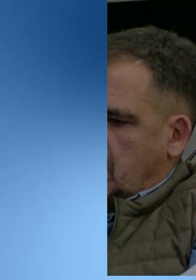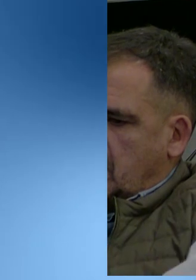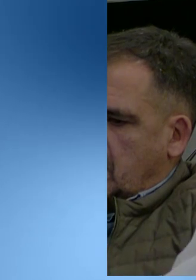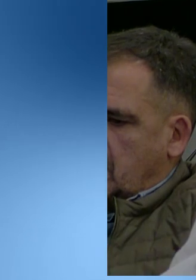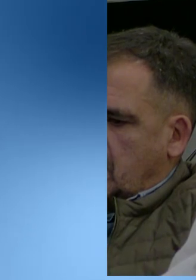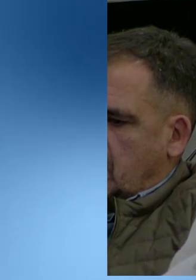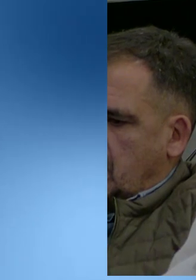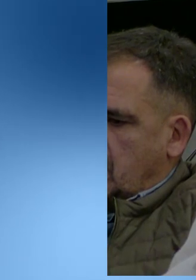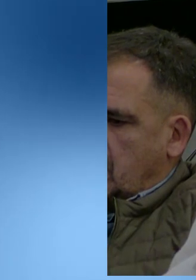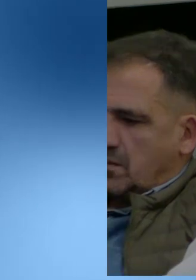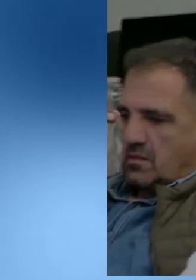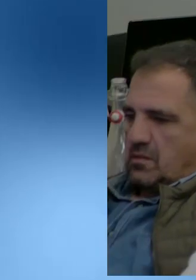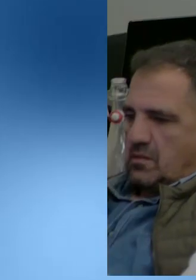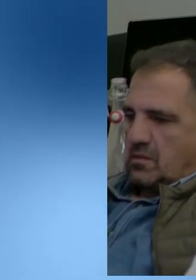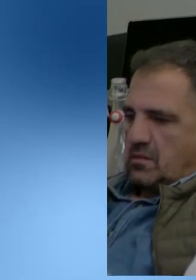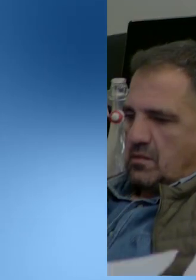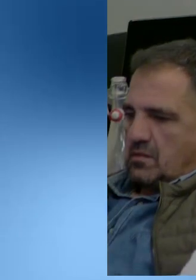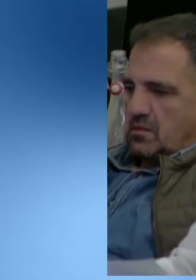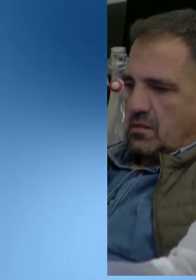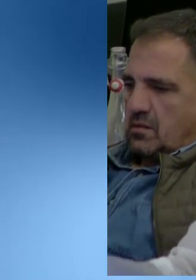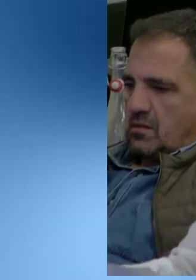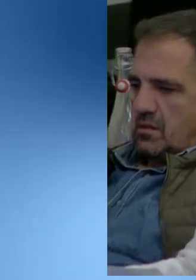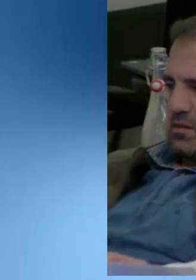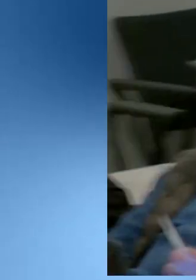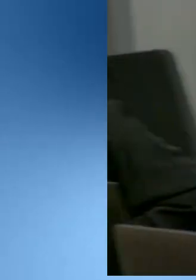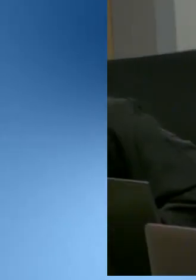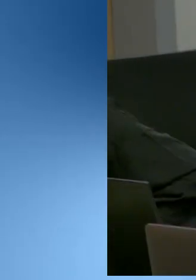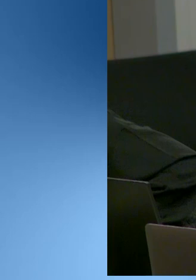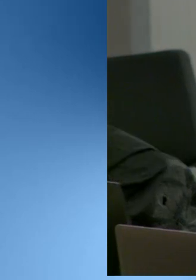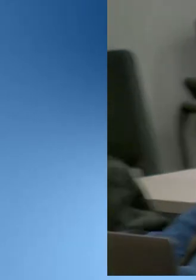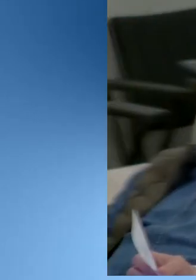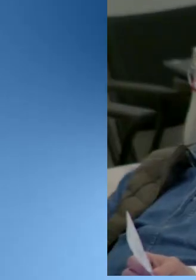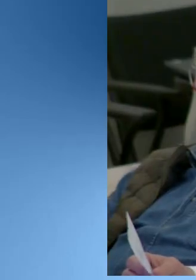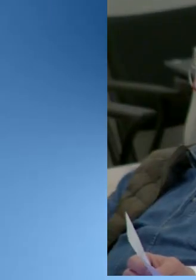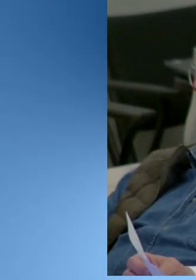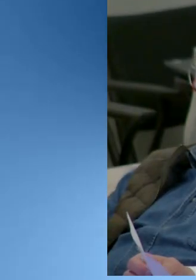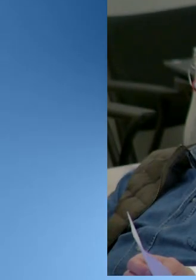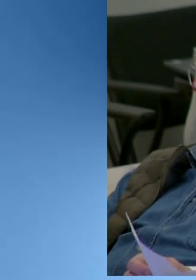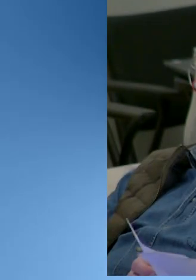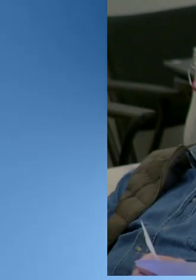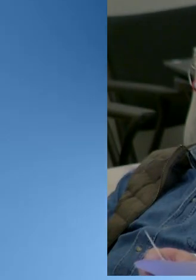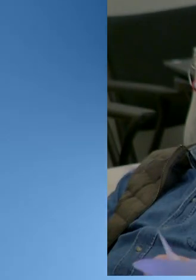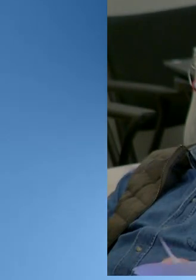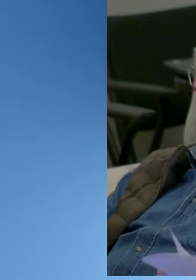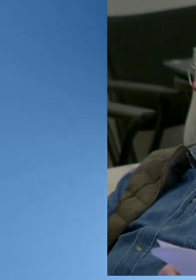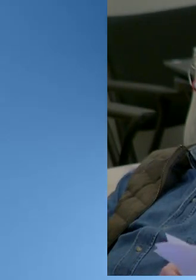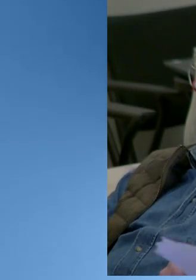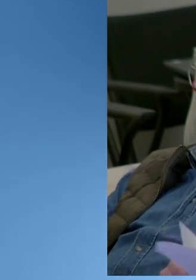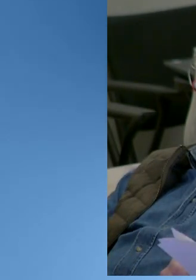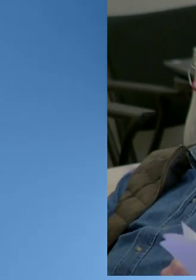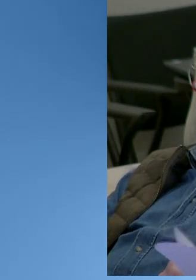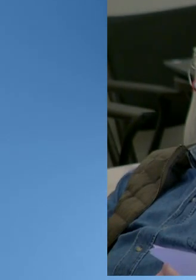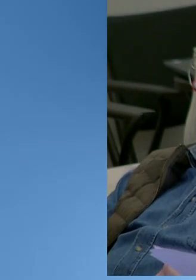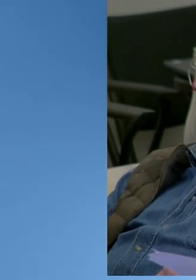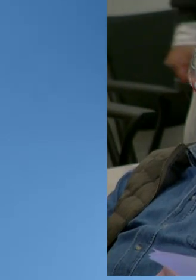financ euh de mettre en coordination tout ça euh simplement en signant ça vous